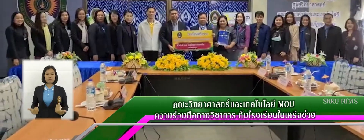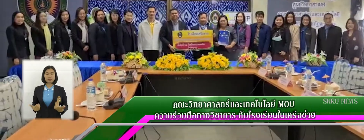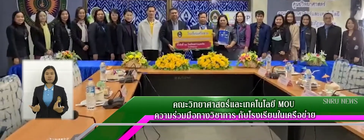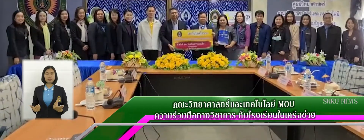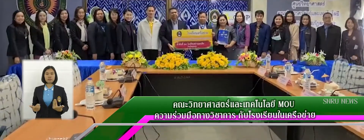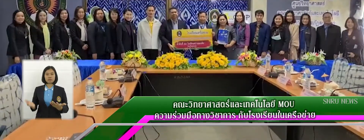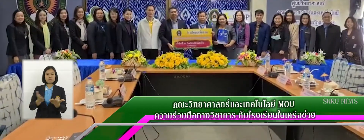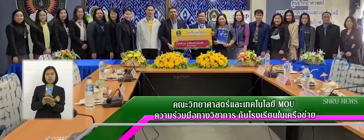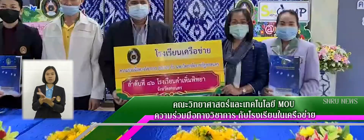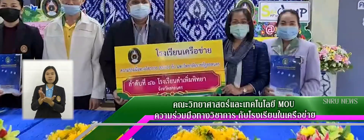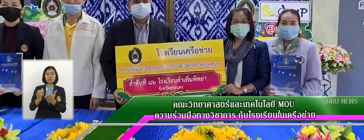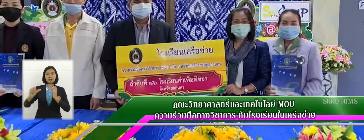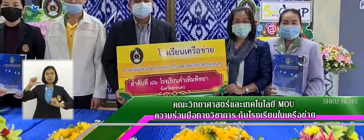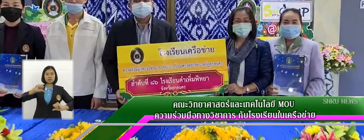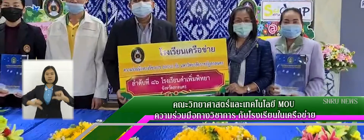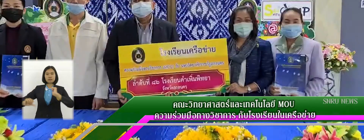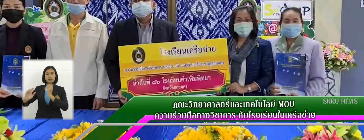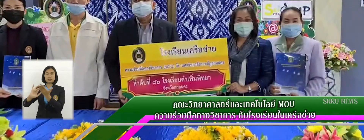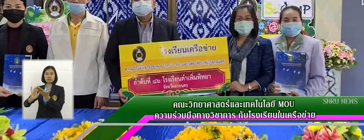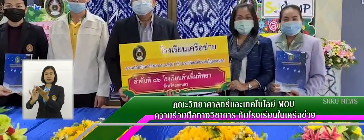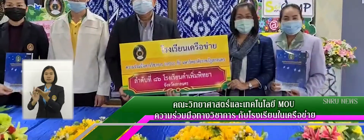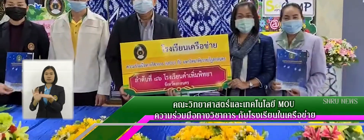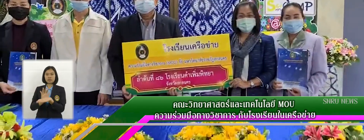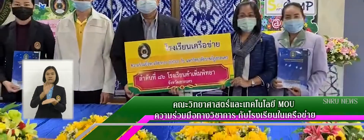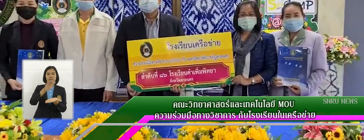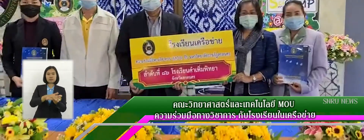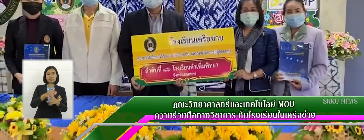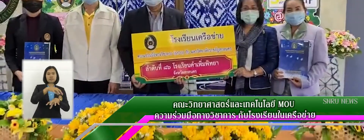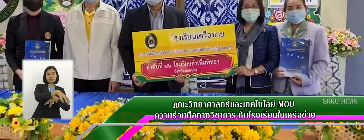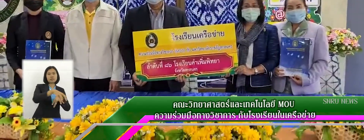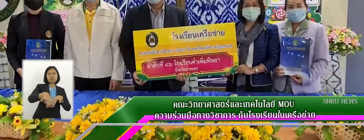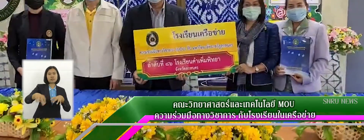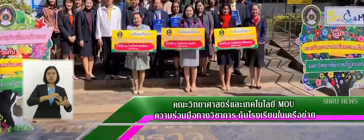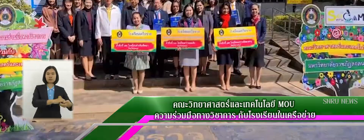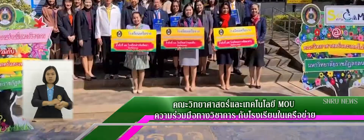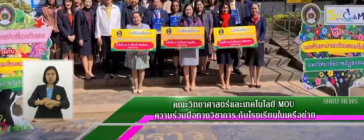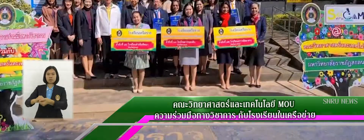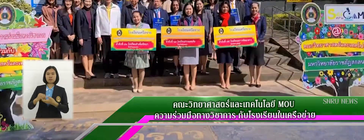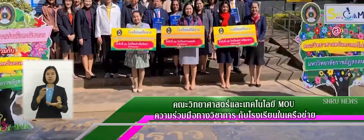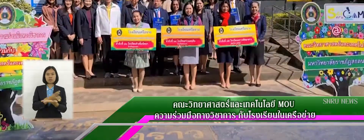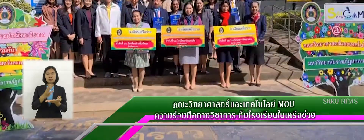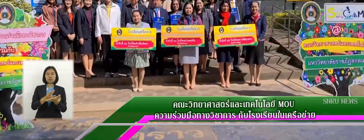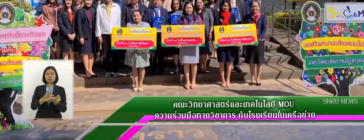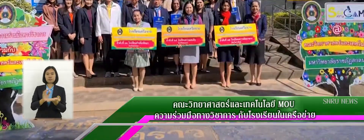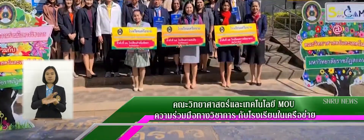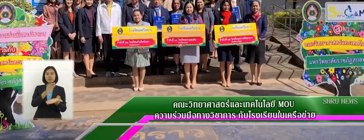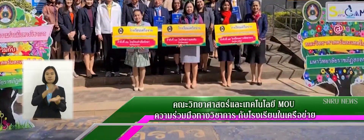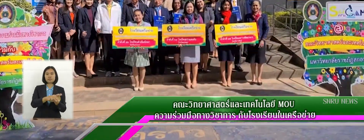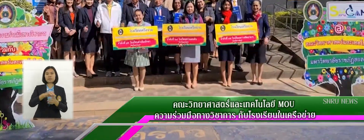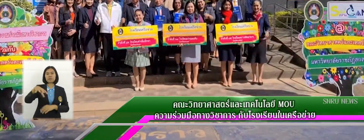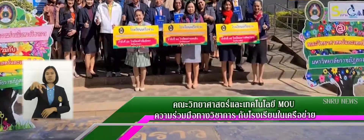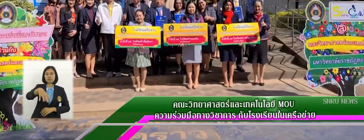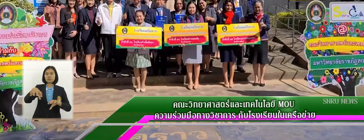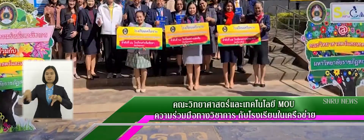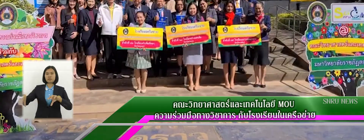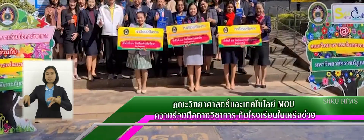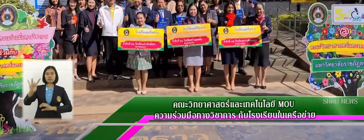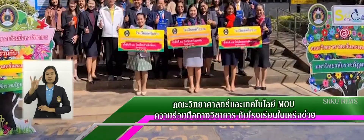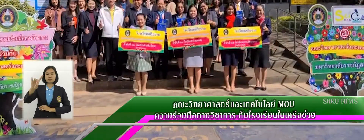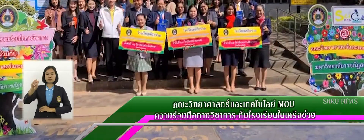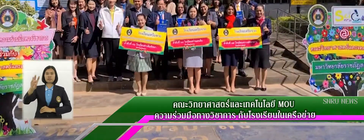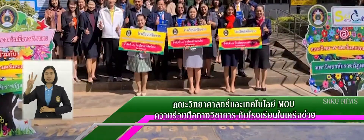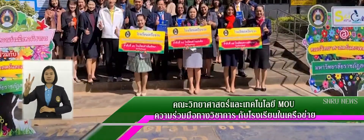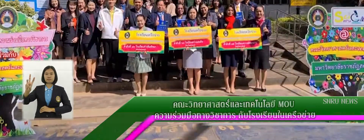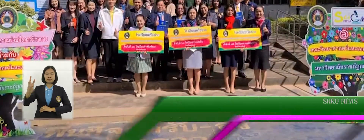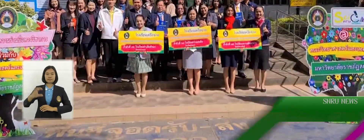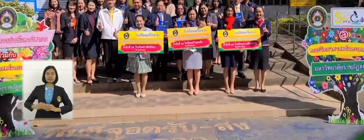ครซึ่งปัจจุบันคณะวิทยาศาสตร์และเทคโนโลยีมีโรงเรียนเครือข่ายความร่วมมือทางวิชาการรวมทั้งหมด86แห่